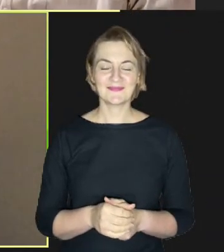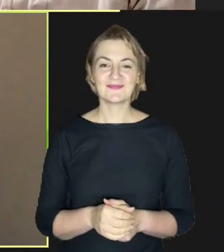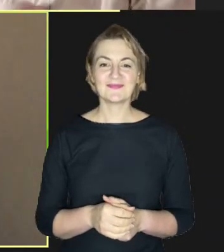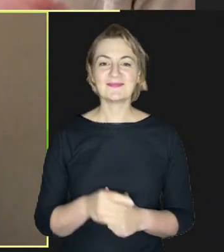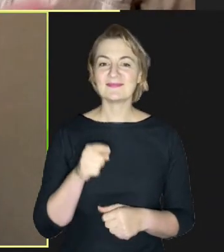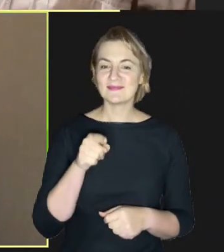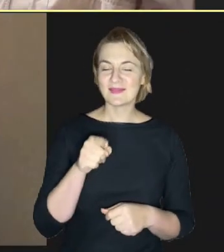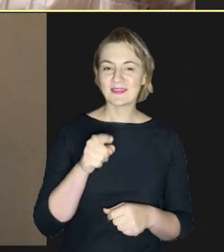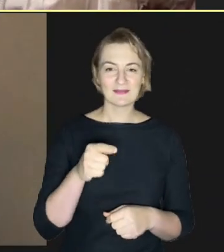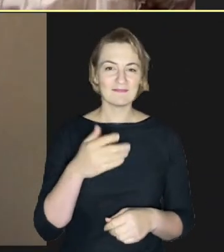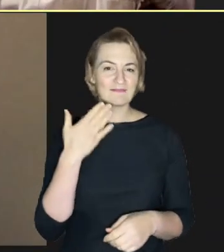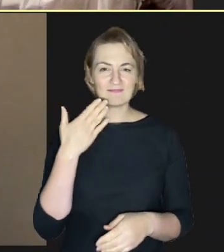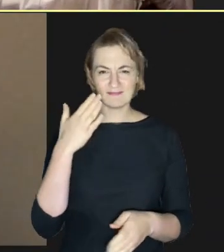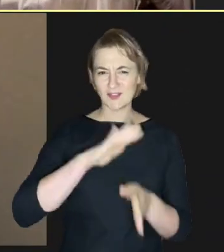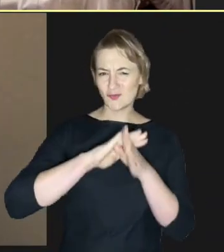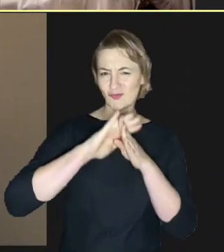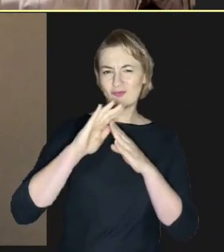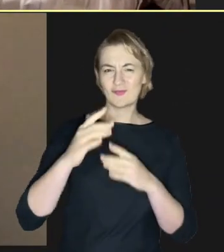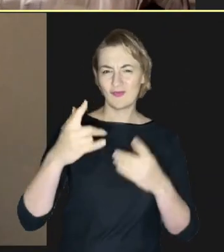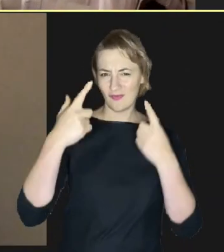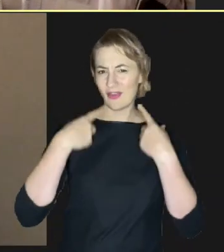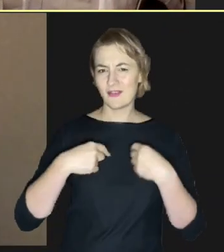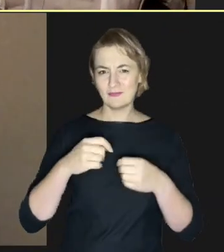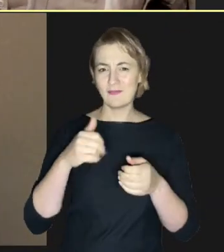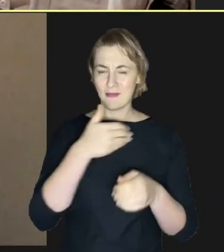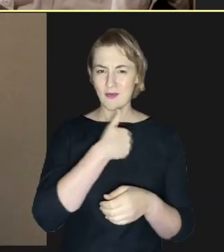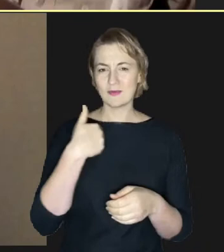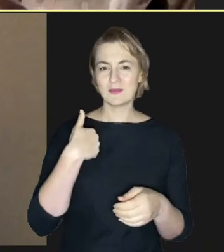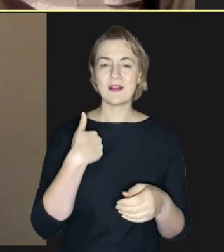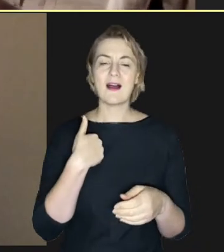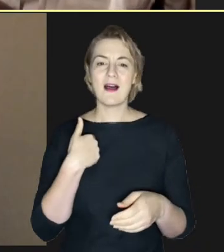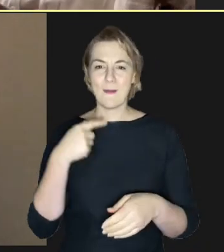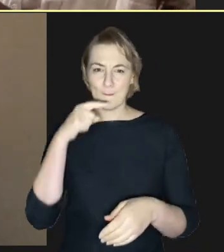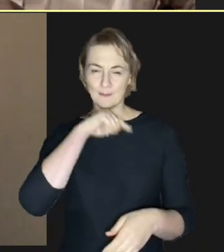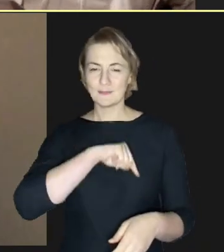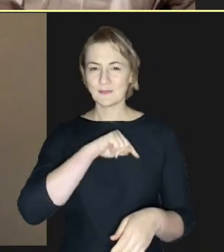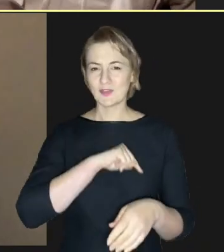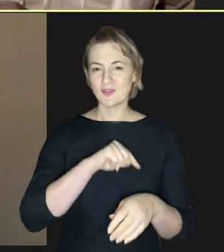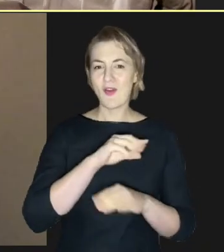Jesteś jednym z najbardziej znanych w Polsce psychoterapeutów.